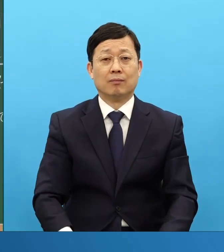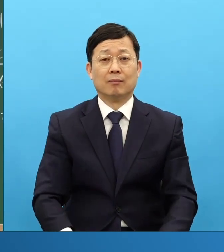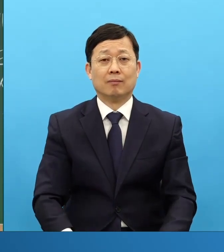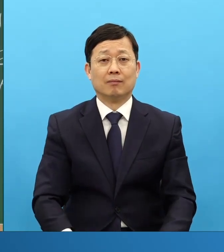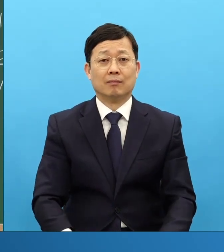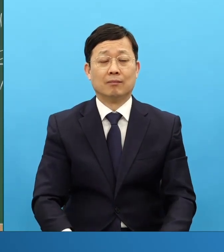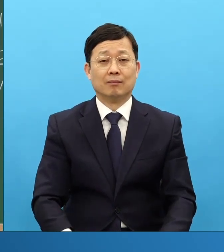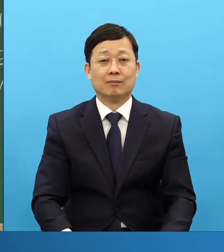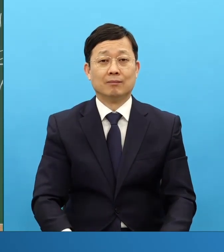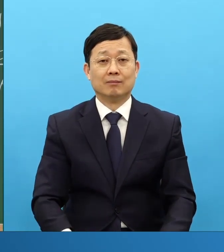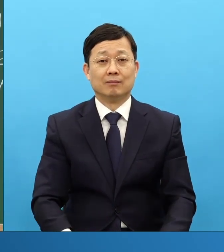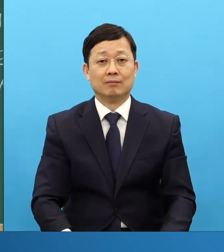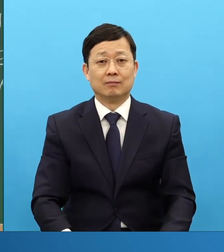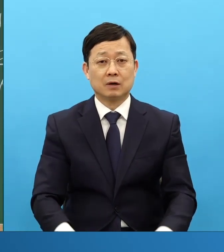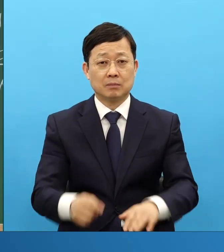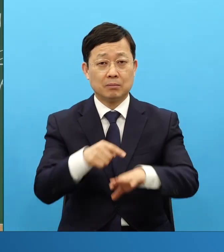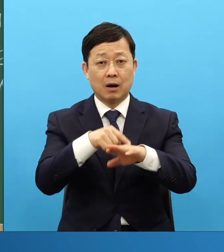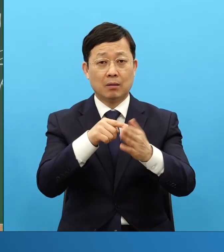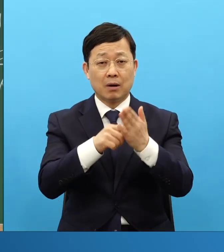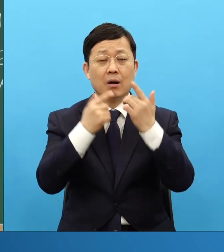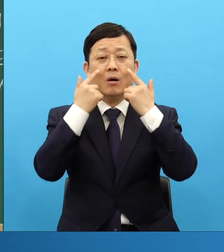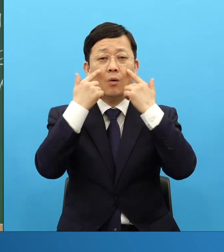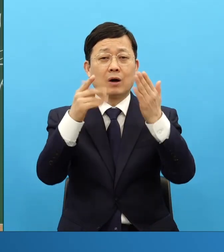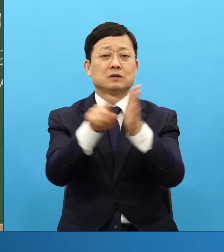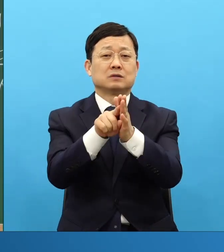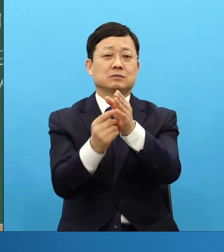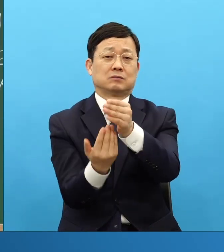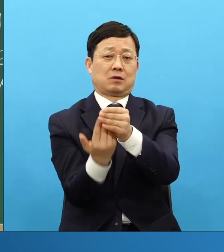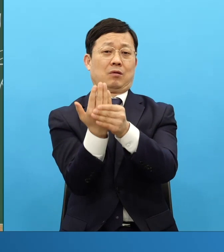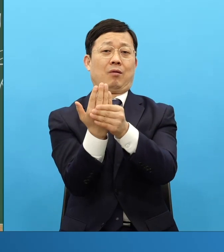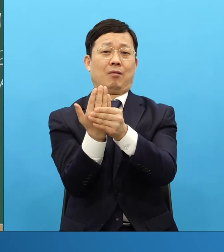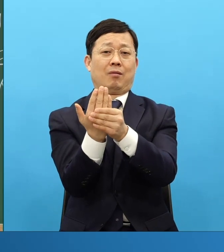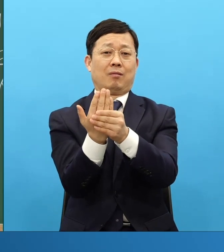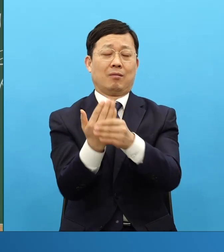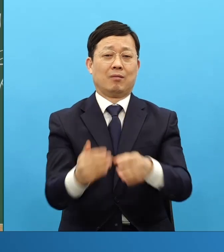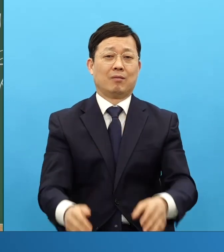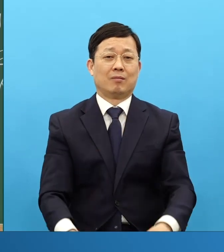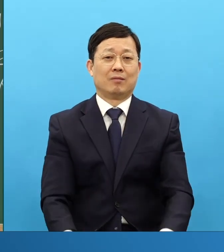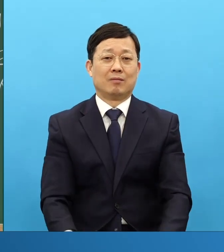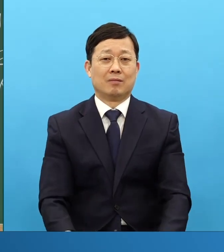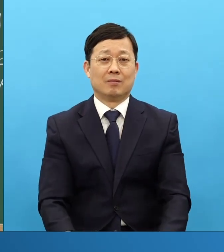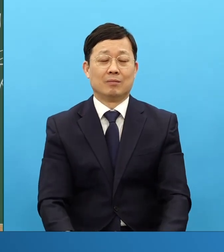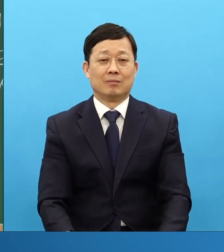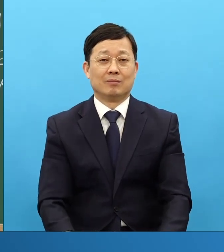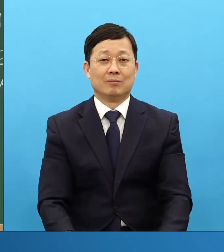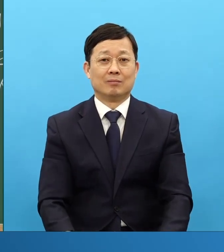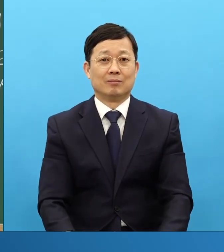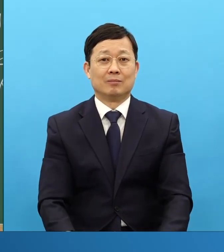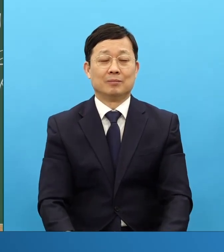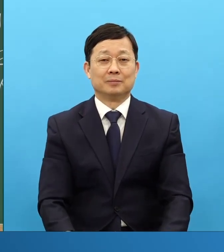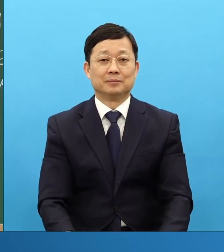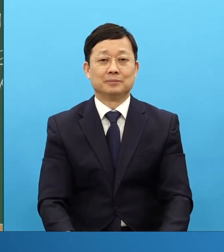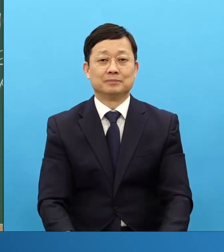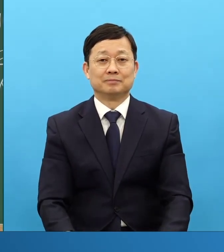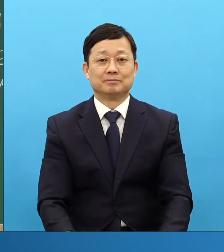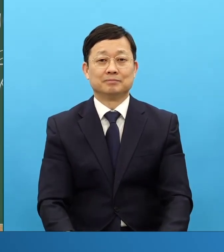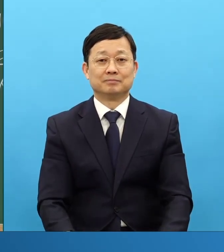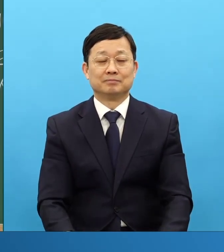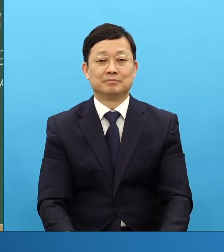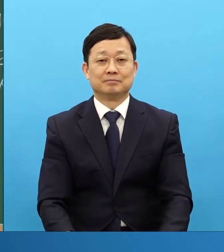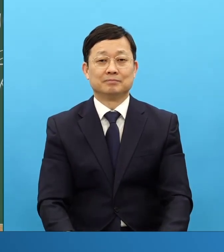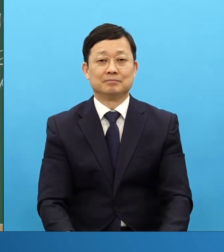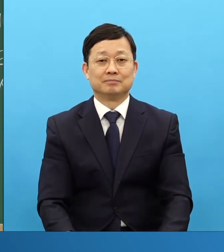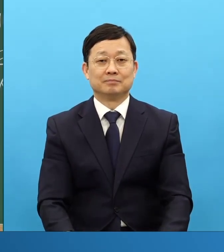그러니까 확신이 딱 생기더라고요. And so then I gained assurance. 그래가지고는 첫 번째 시도를 어떻게